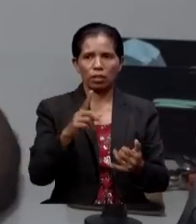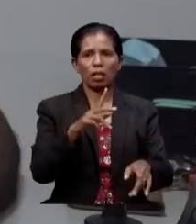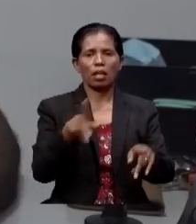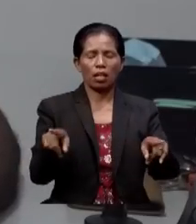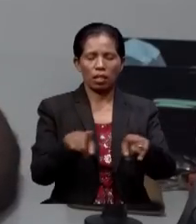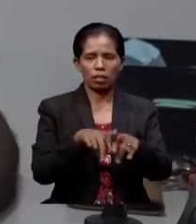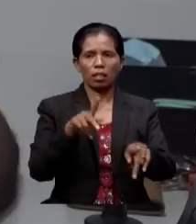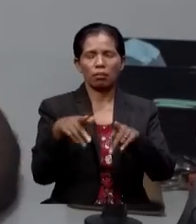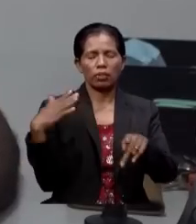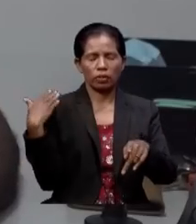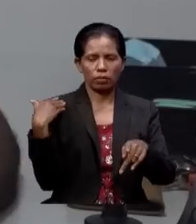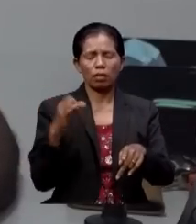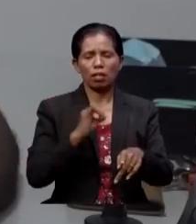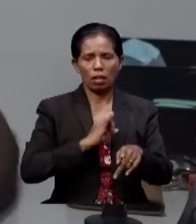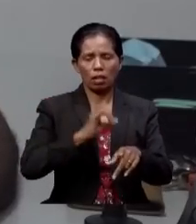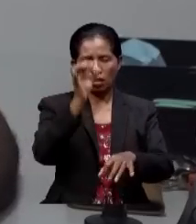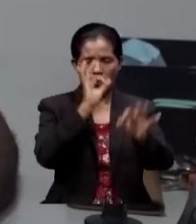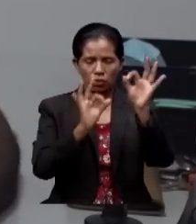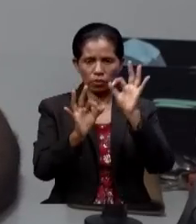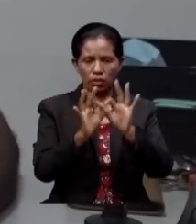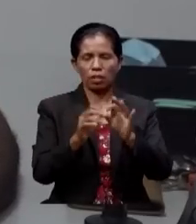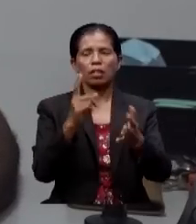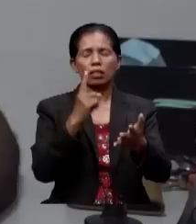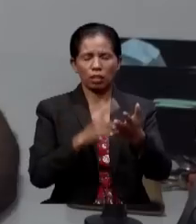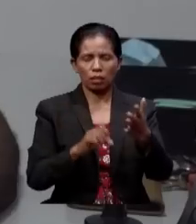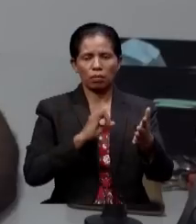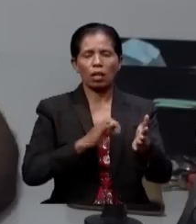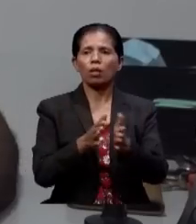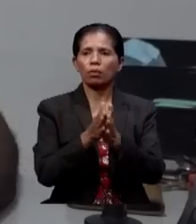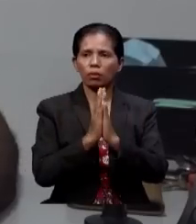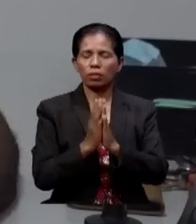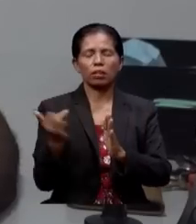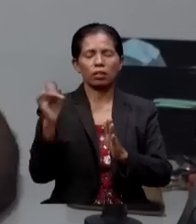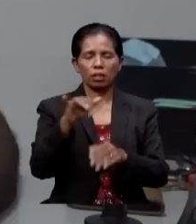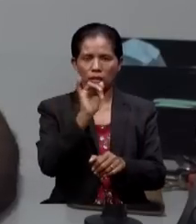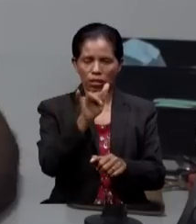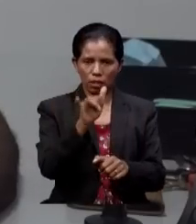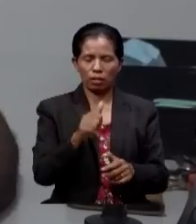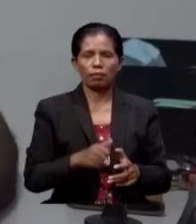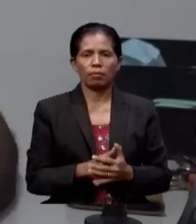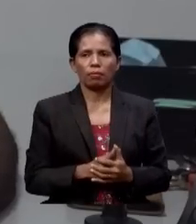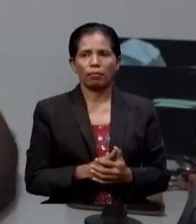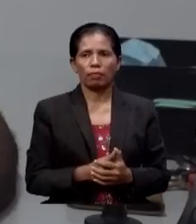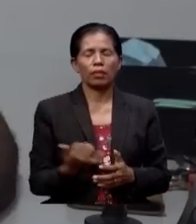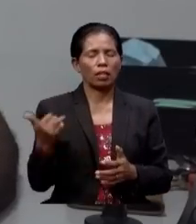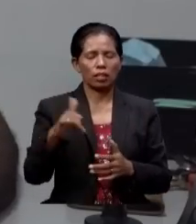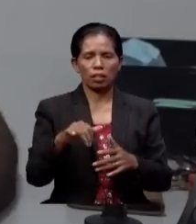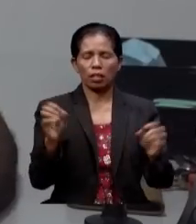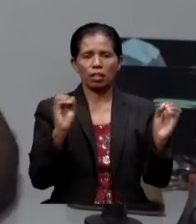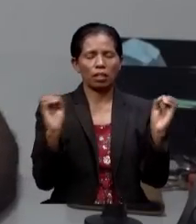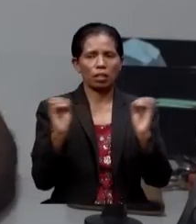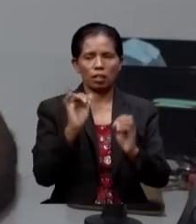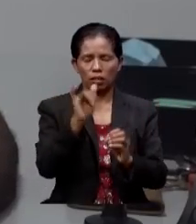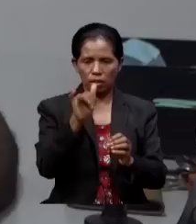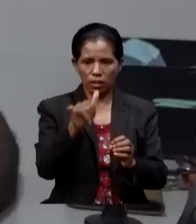zoven resistensia. Au fia, saida ma kuin hau izizi, sira konkorda. Se sira la konkorda hau au ni